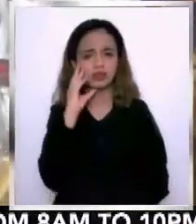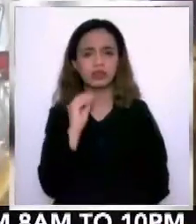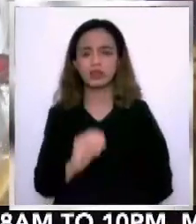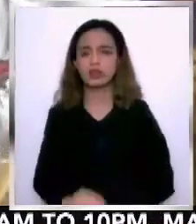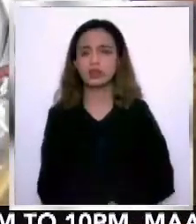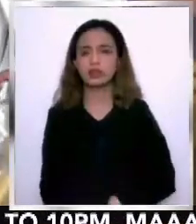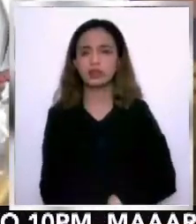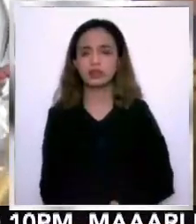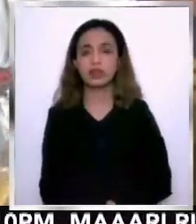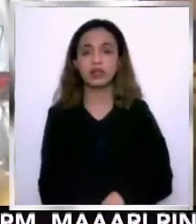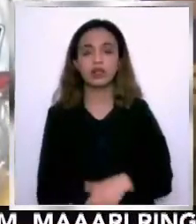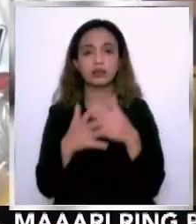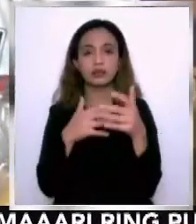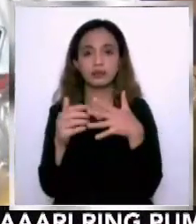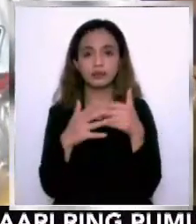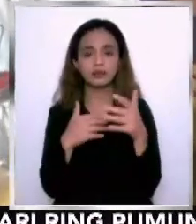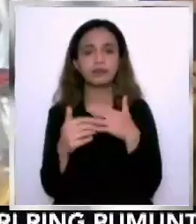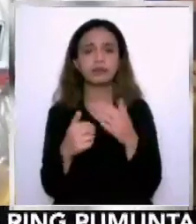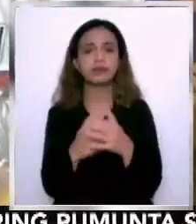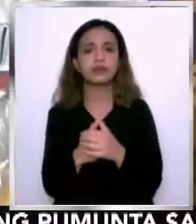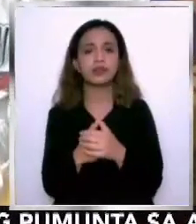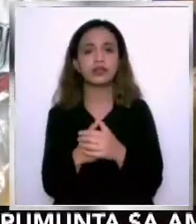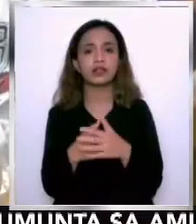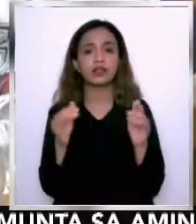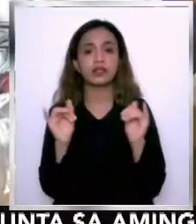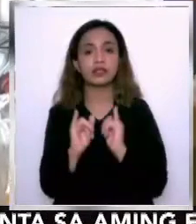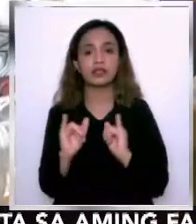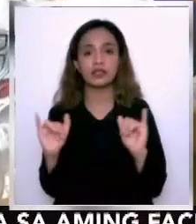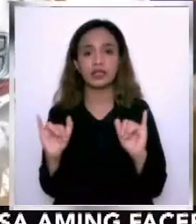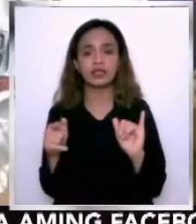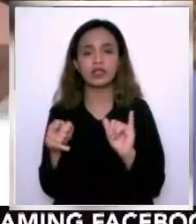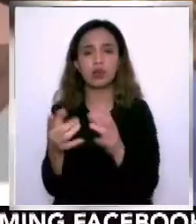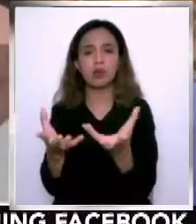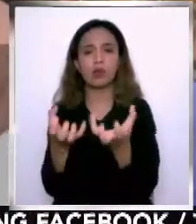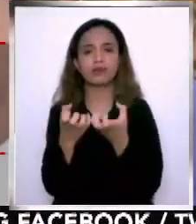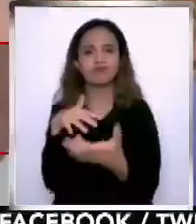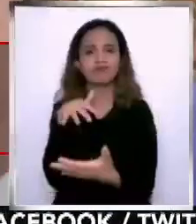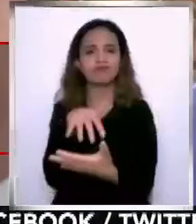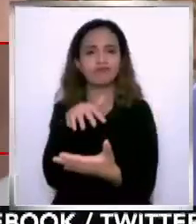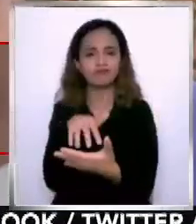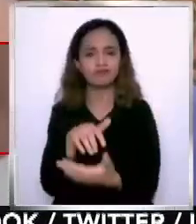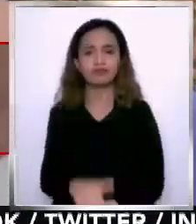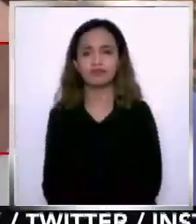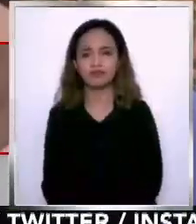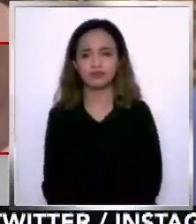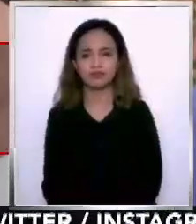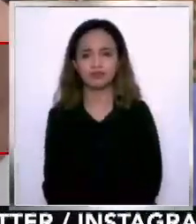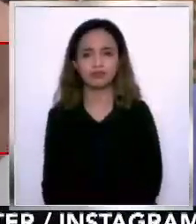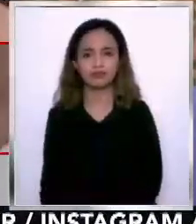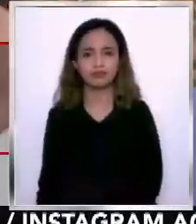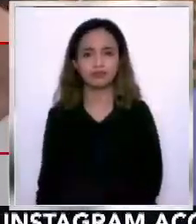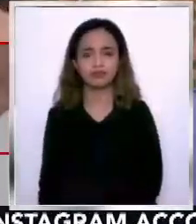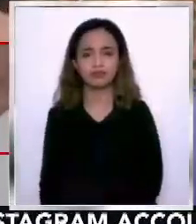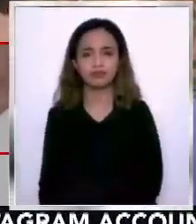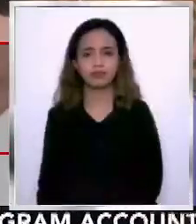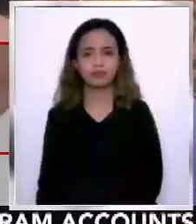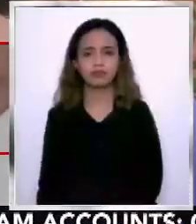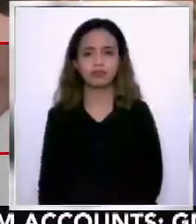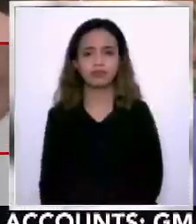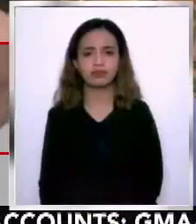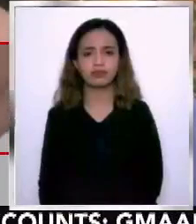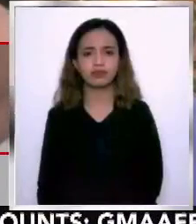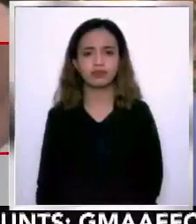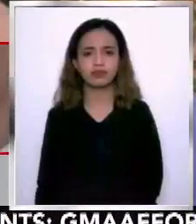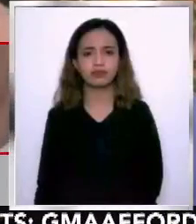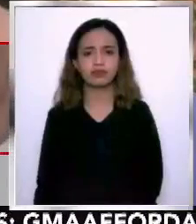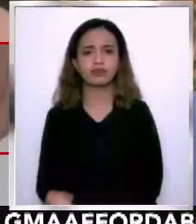Sa kabila nito, nananaig sa kanya ang kagustuhan mag-aral. Maganda ako nang tulasin mo. Makatabang sa